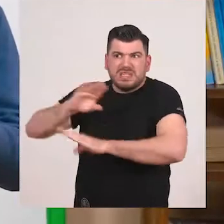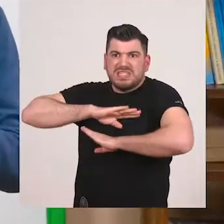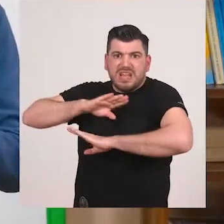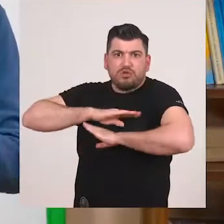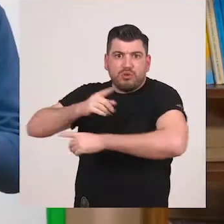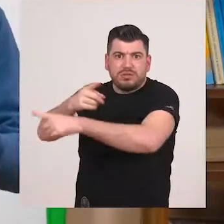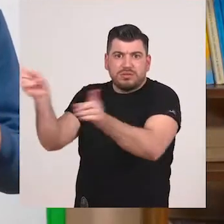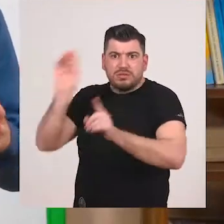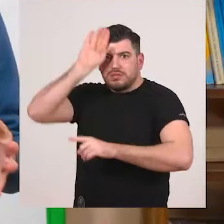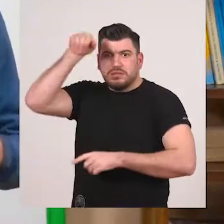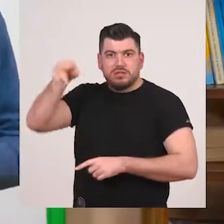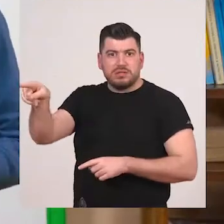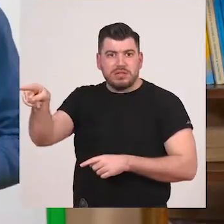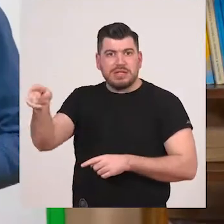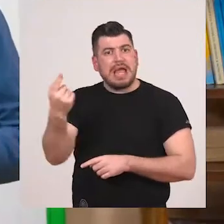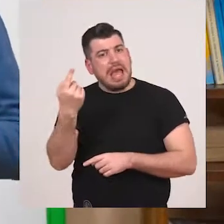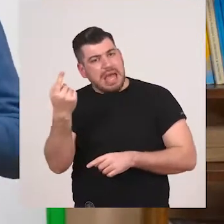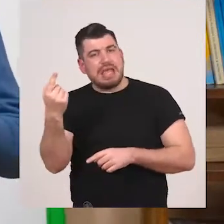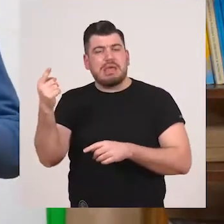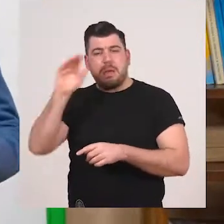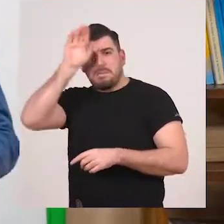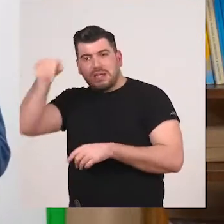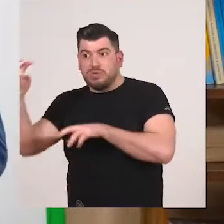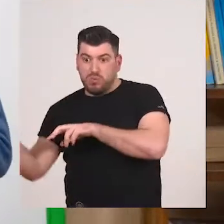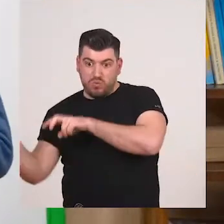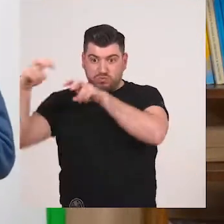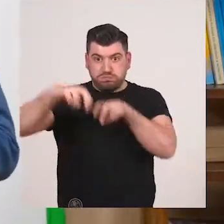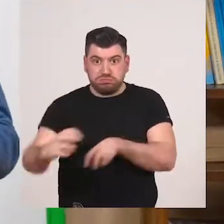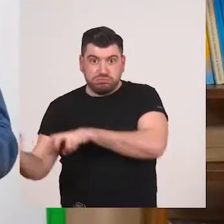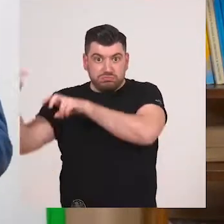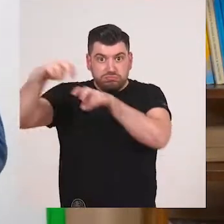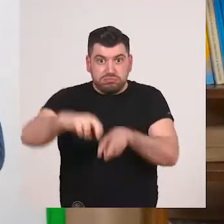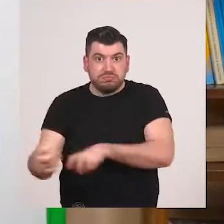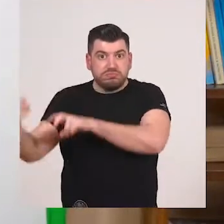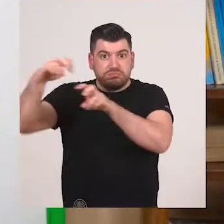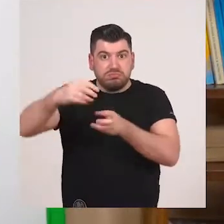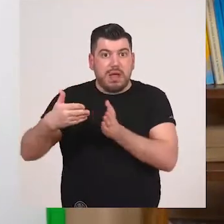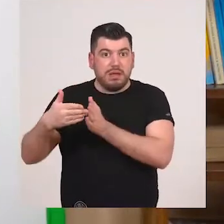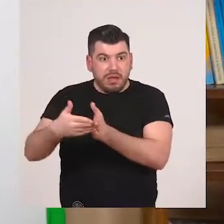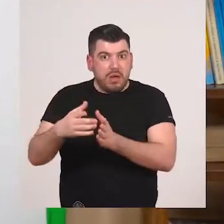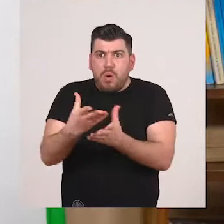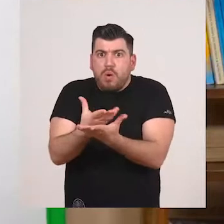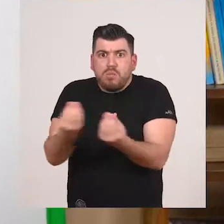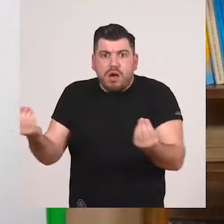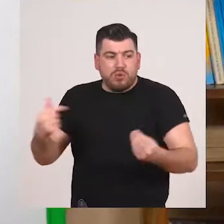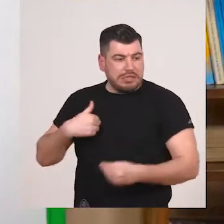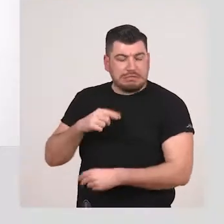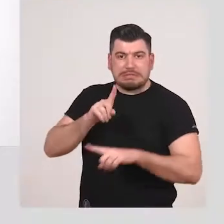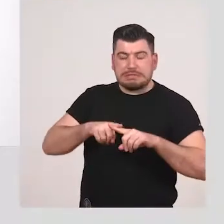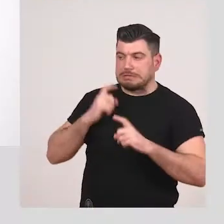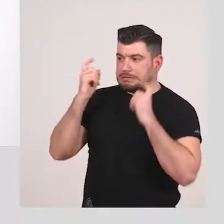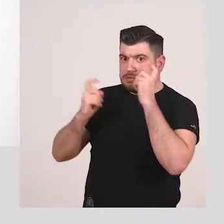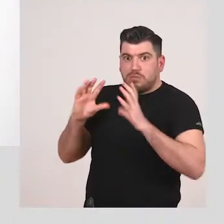και οι λίγοι Πέρσες που είχαν αποβιβαστεί στην αρχή ήταν πάρα πολύ για τους Έλληνες. Κάτι έπρεπε να σκεφτεί. Τι